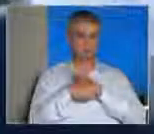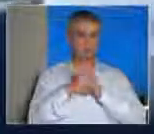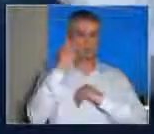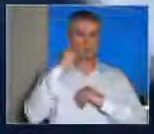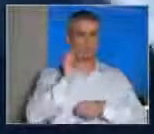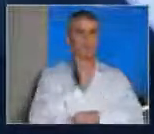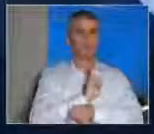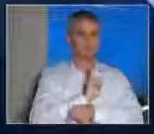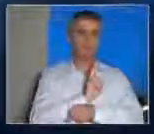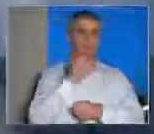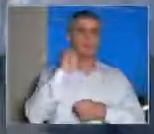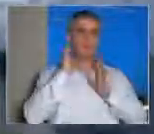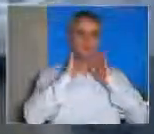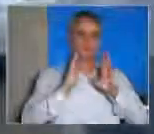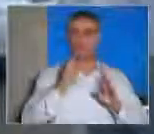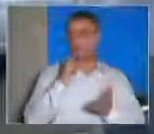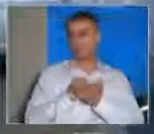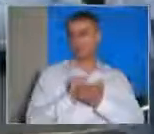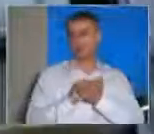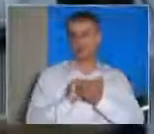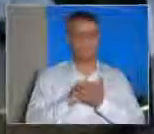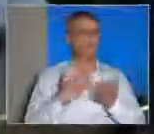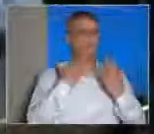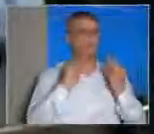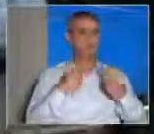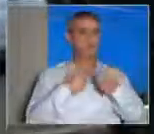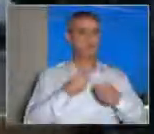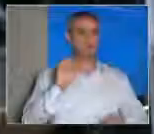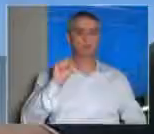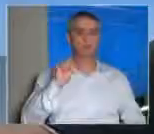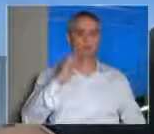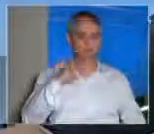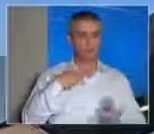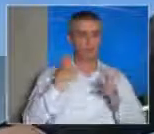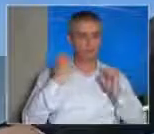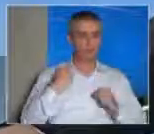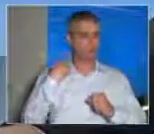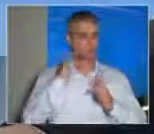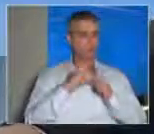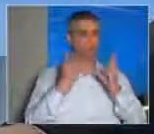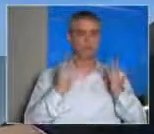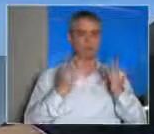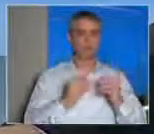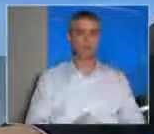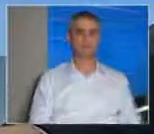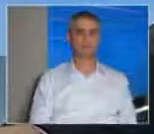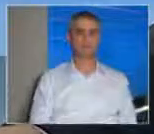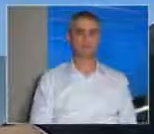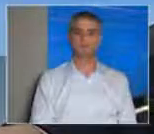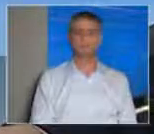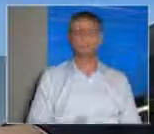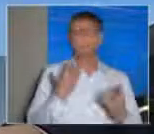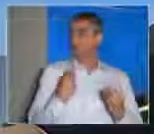והפרה ומרמה והפרת אמונים וכל זה. אבל תודה רבה לך, חבר הכנסת סופר, אני בטוח שעוד נשתמע כאן רבות. תודה. תודה רבה. תודה. איזה יופי של